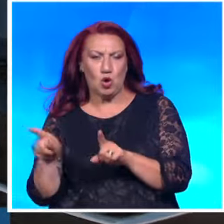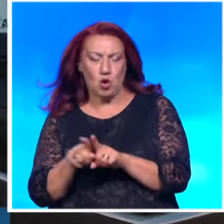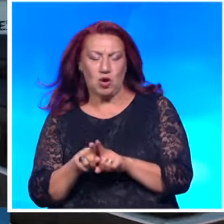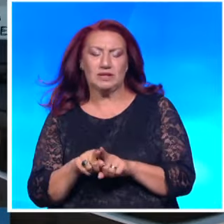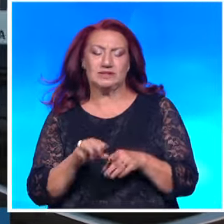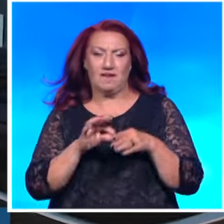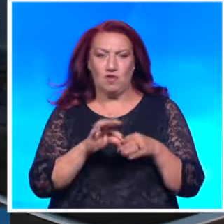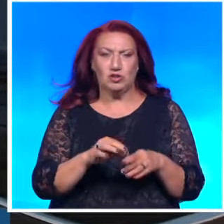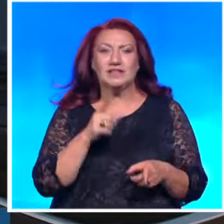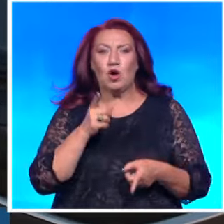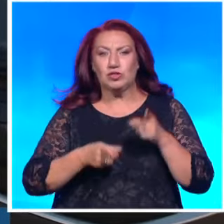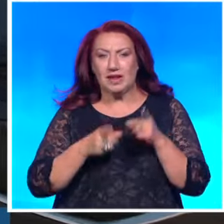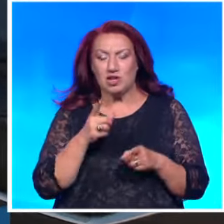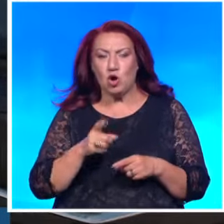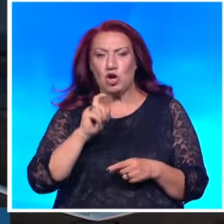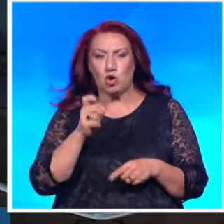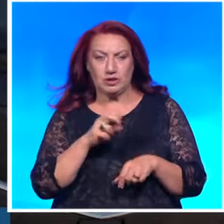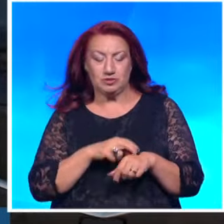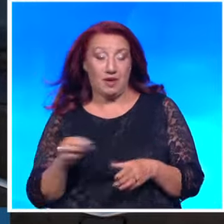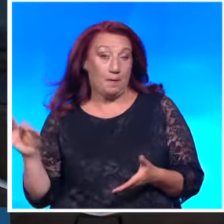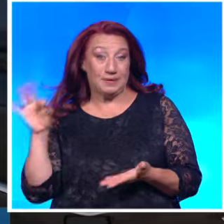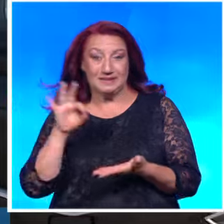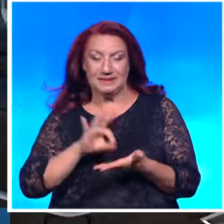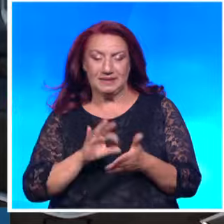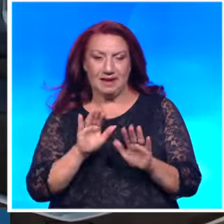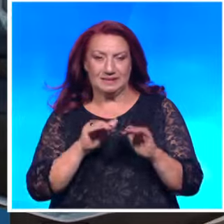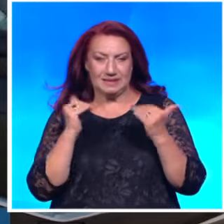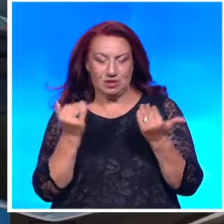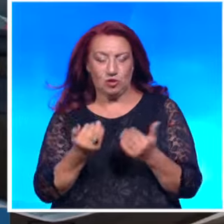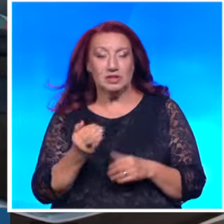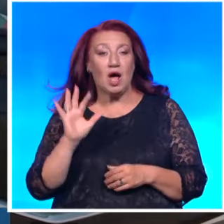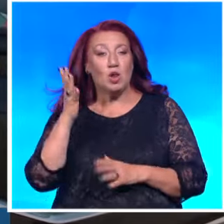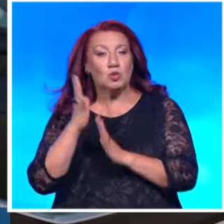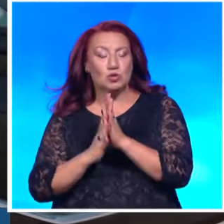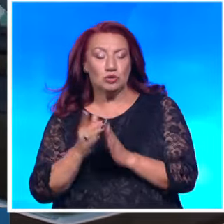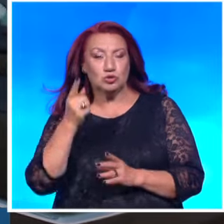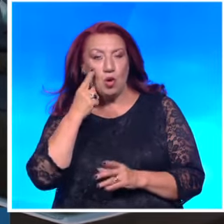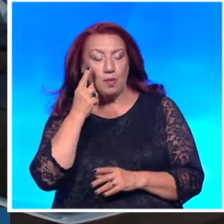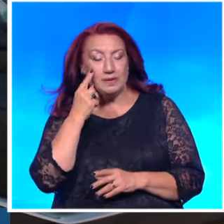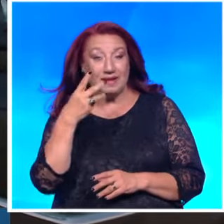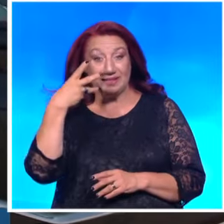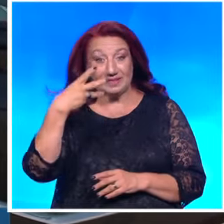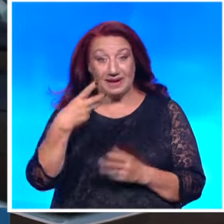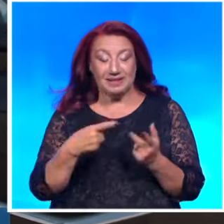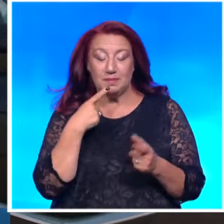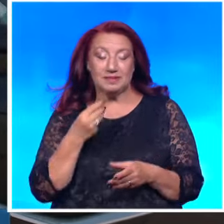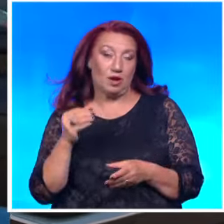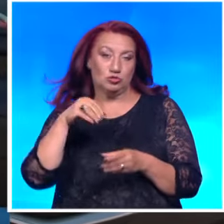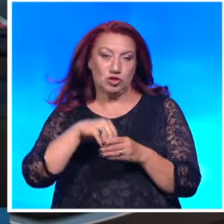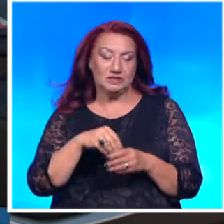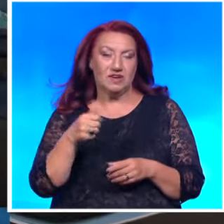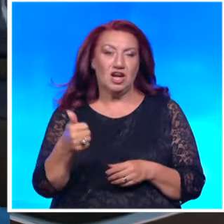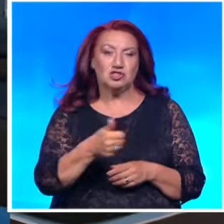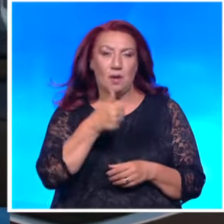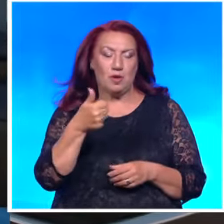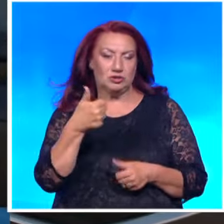Дерменджиев, току-що пристигнаха на стадиона. Лудогорец ще се опита за трети път в своята история да стане част от груповата фаза на Шампионската лига. Човекът, който най-добре